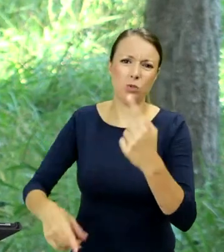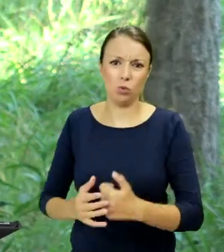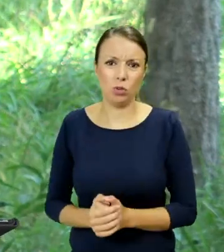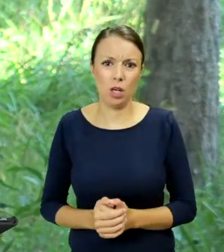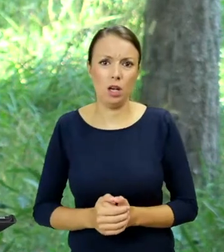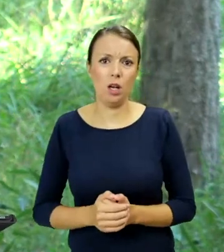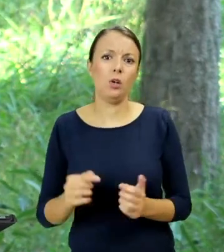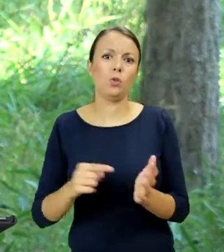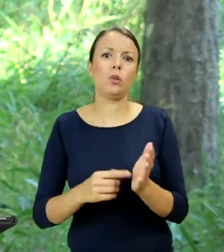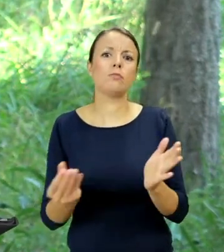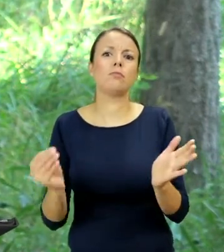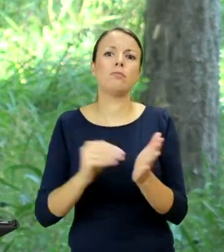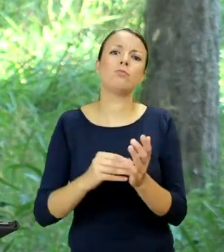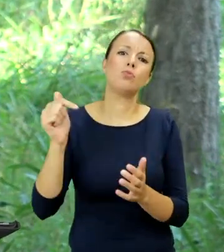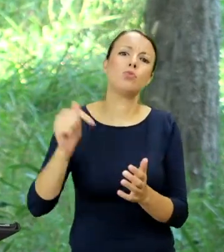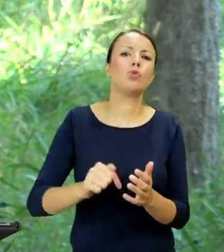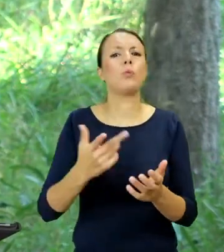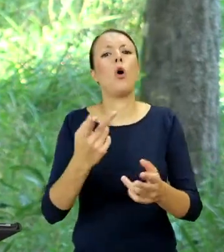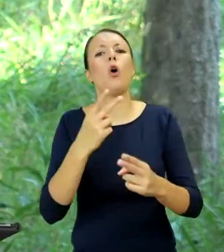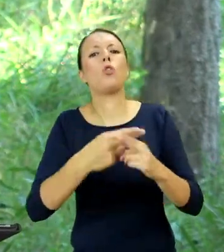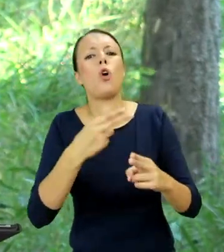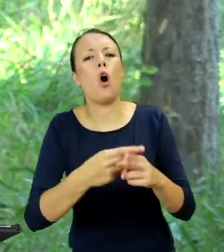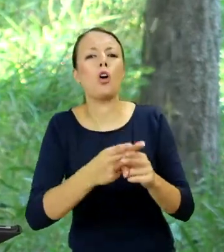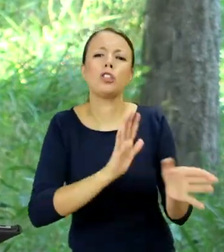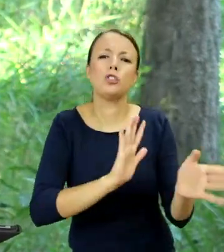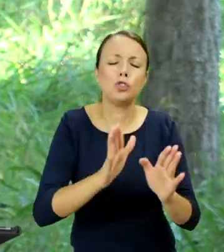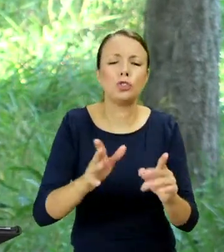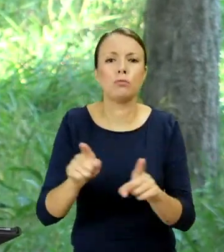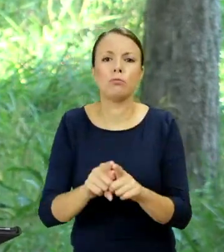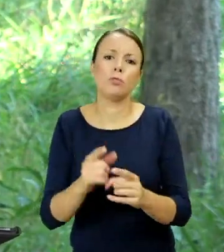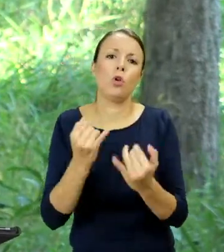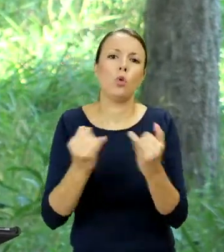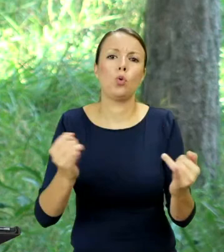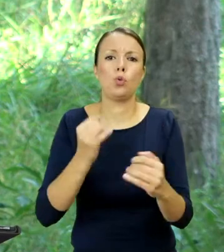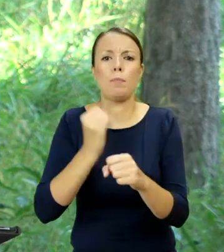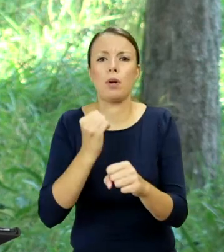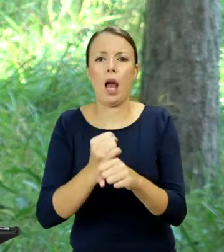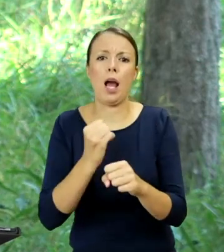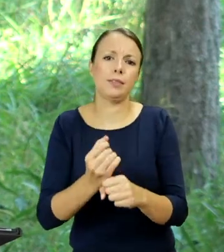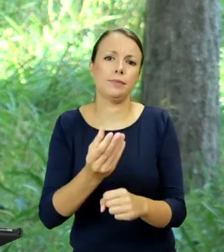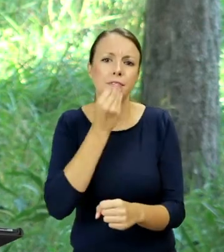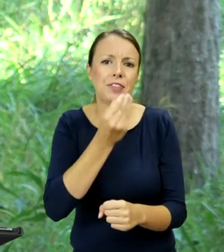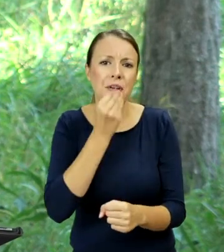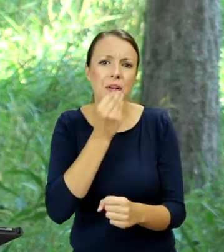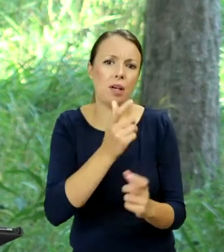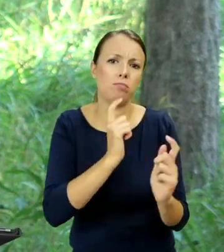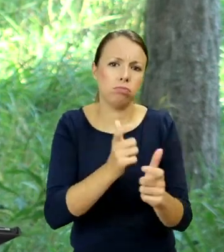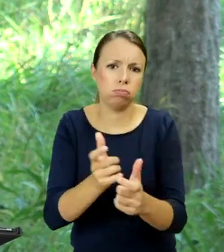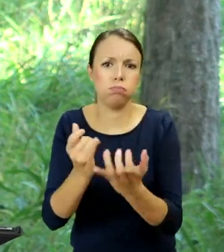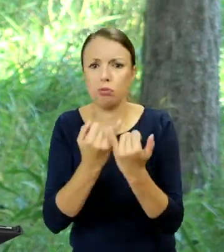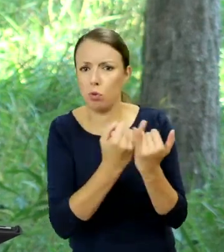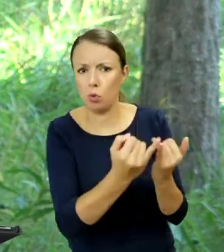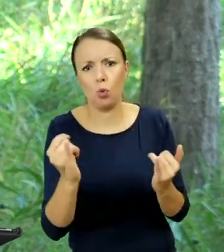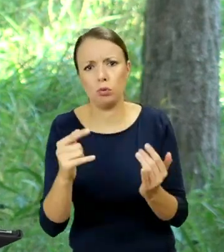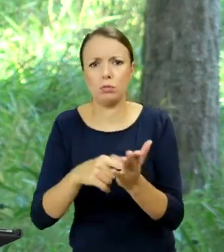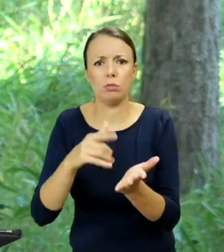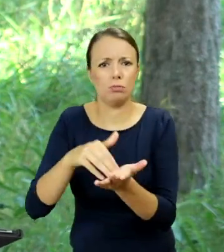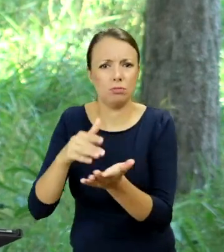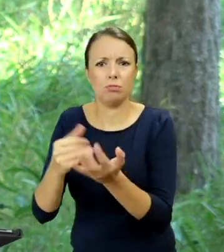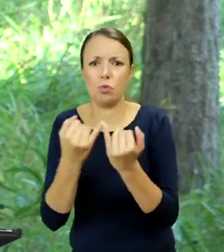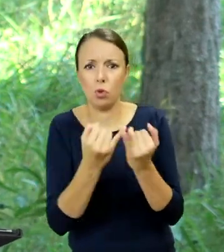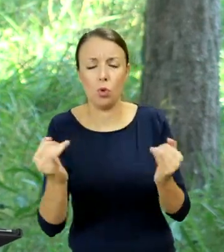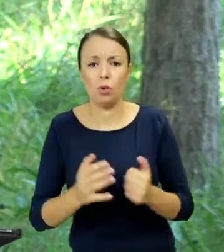a więc pielęgnować chorych, wykonywać prace gospodarcze i wyjątkowo ewentualnie pełnić